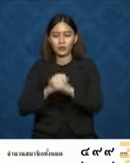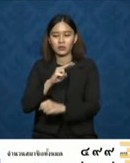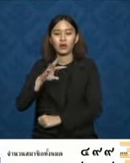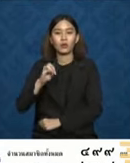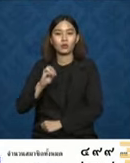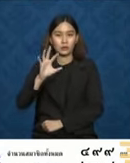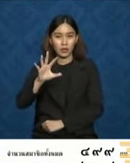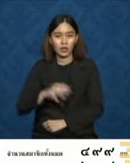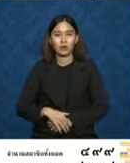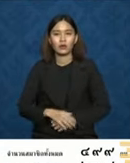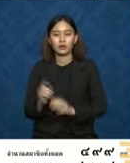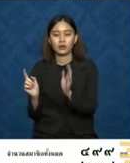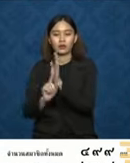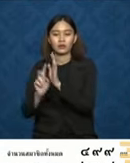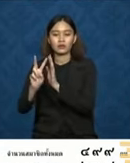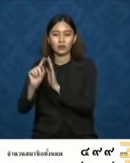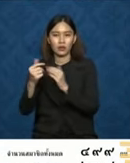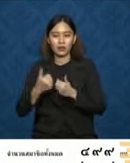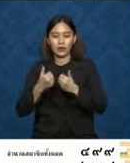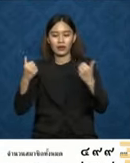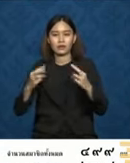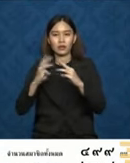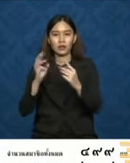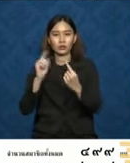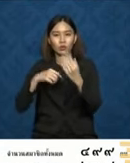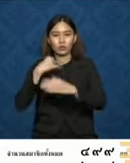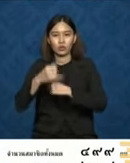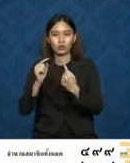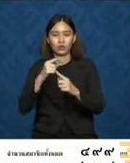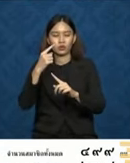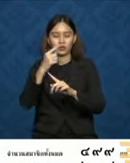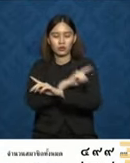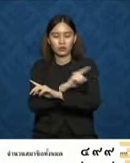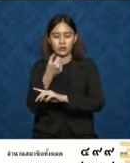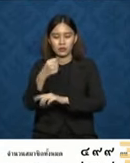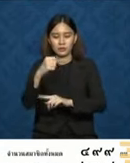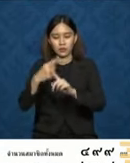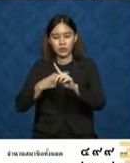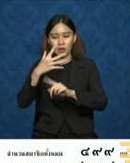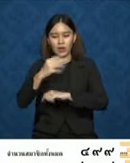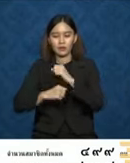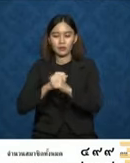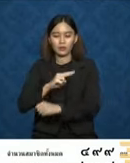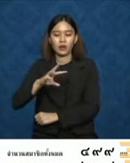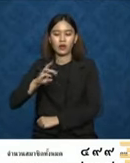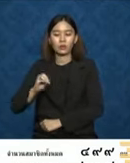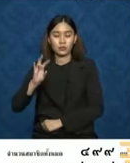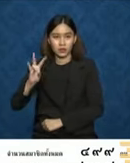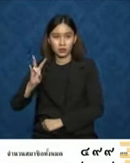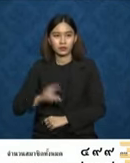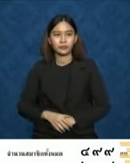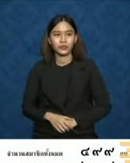2565และครั้งที่ 2ขยายสัญญาไปสิ้นสุดวันที่ 10พฤษภาคม2567ซึ่งเหลือระยะ